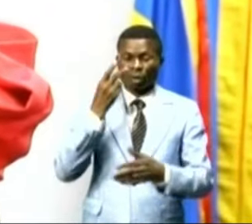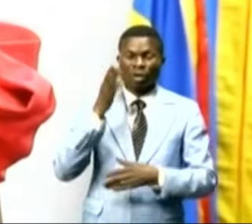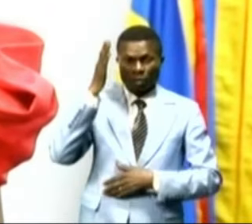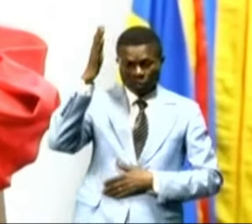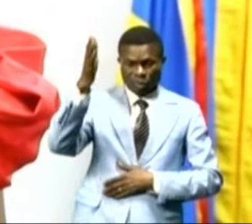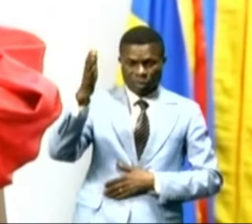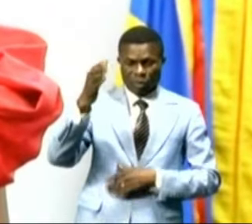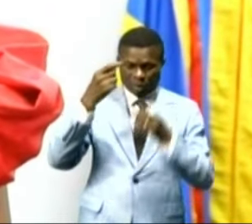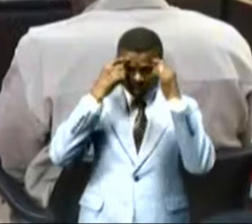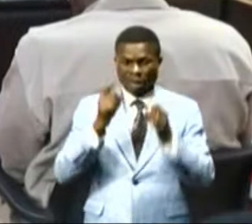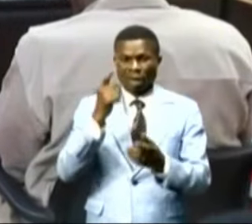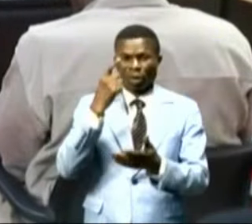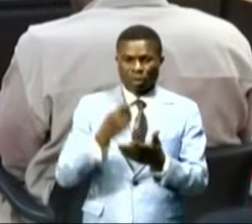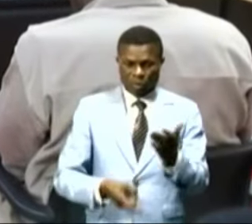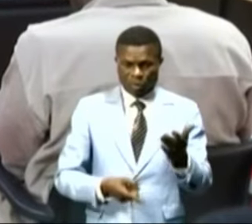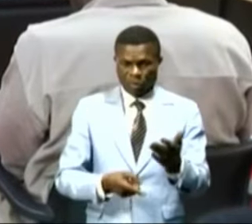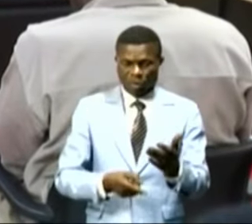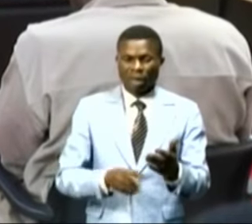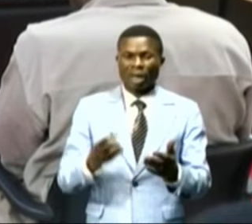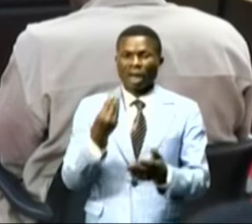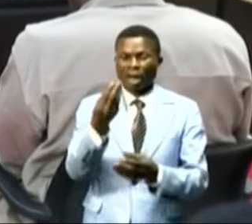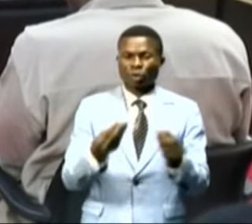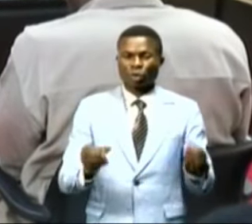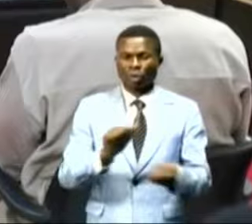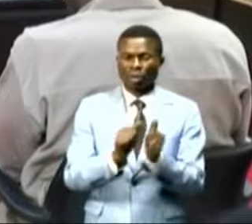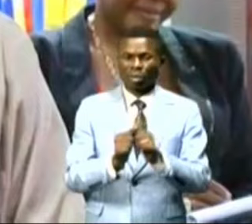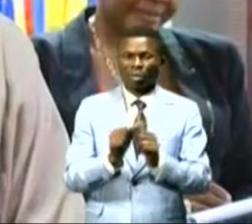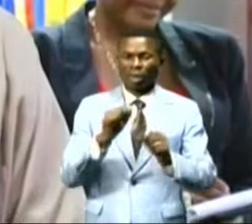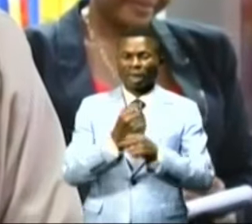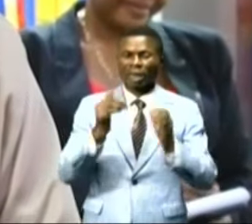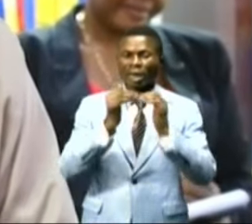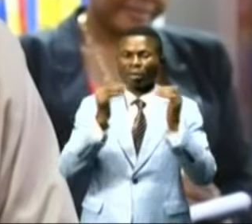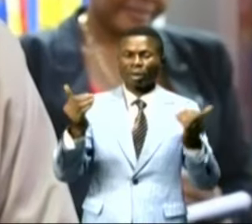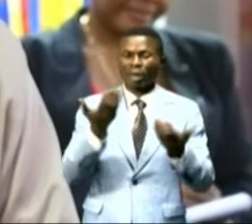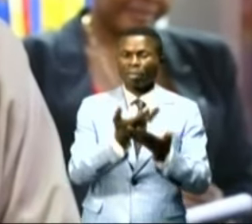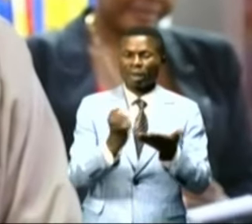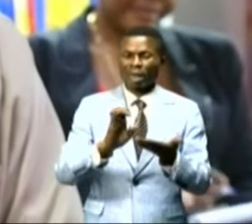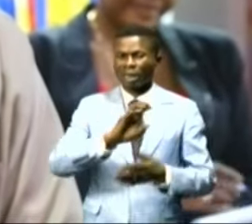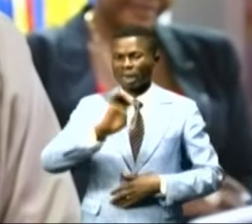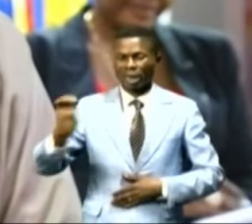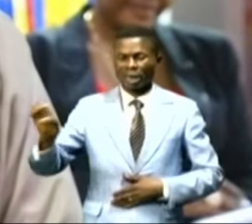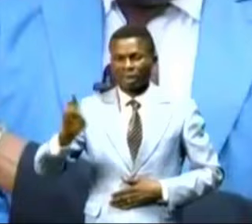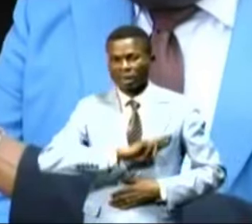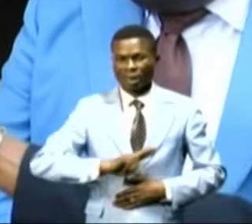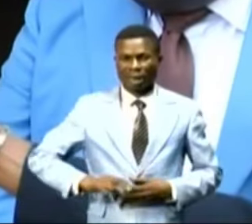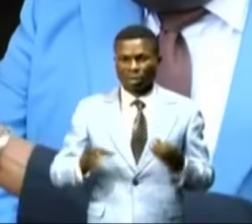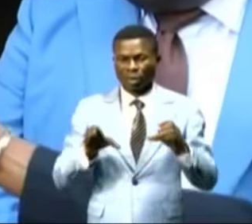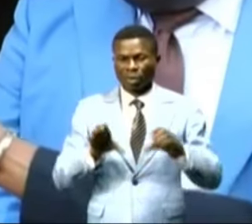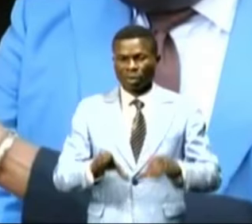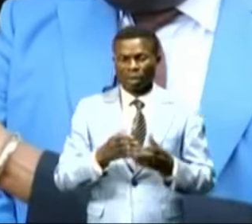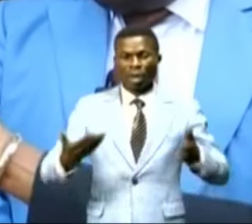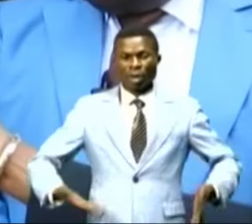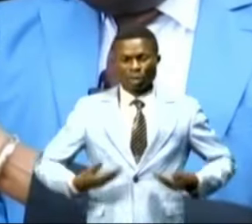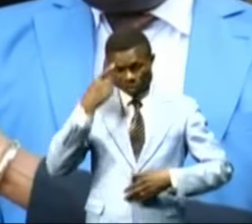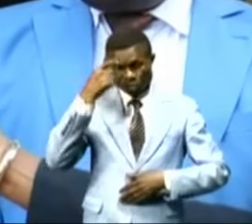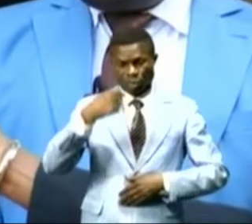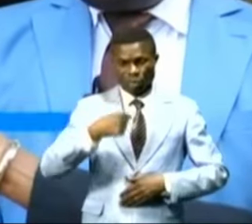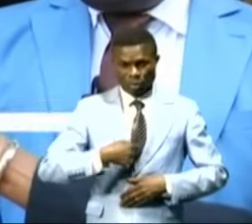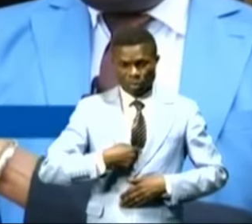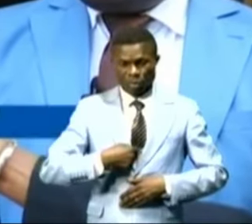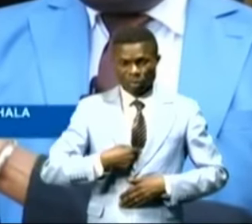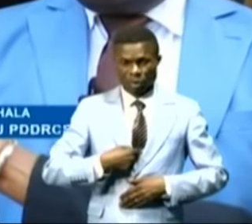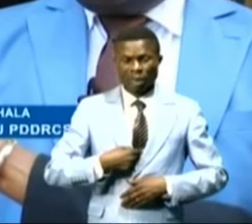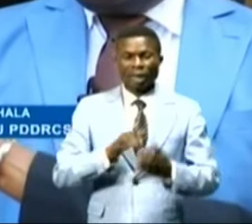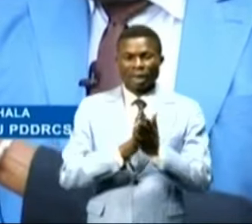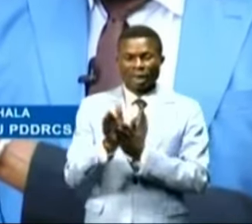sa détermination à relever les défis et à restaurer la paix dans cette partie du pays. Je suis content qu'ils prennent en main cette